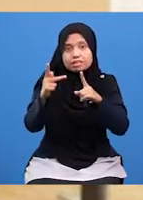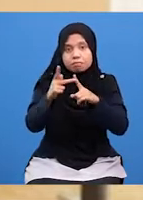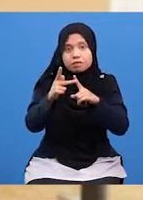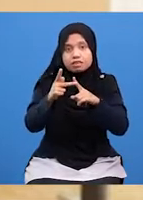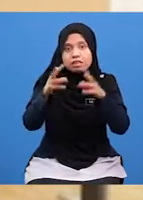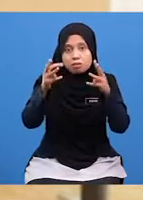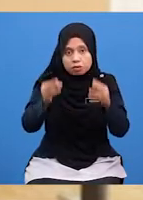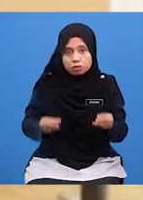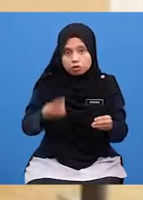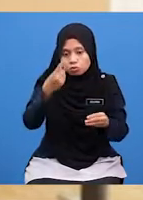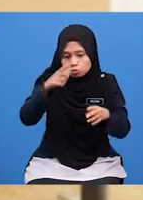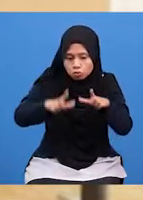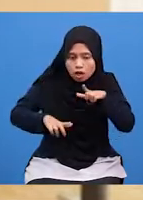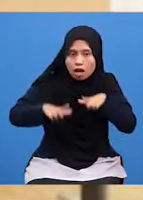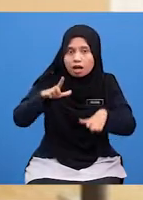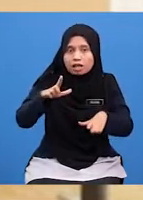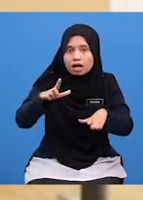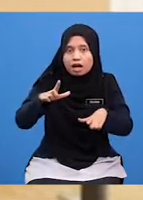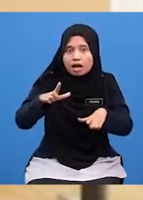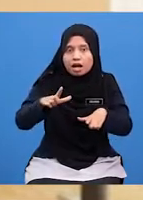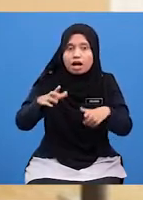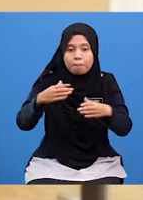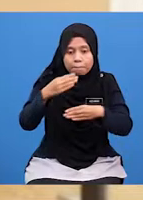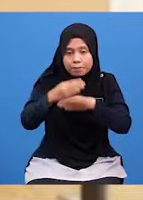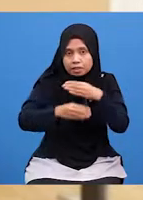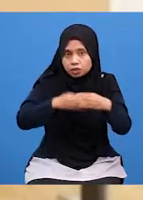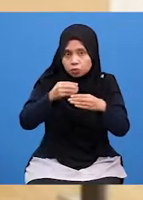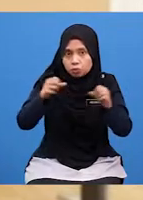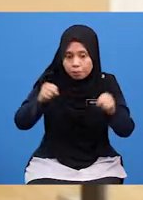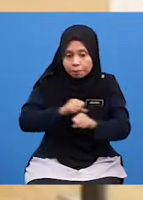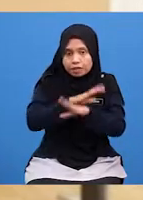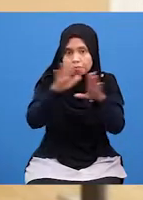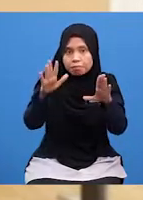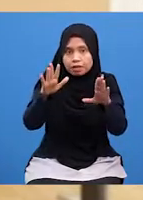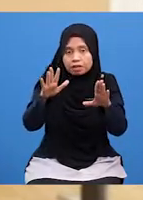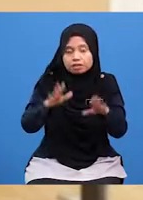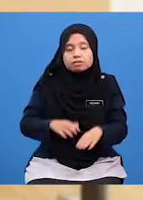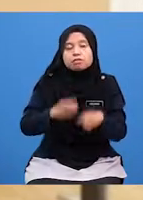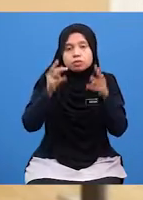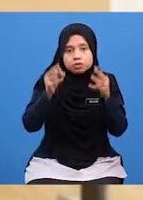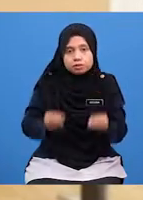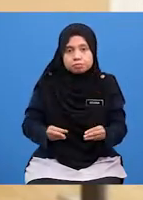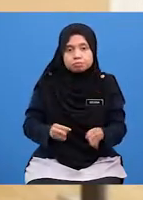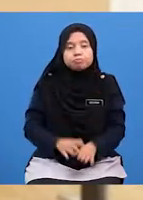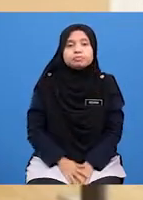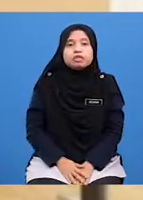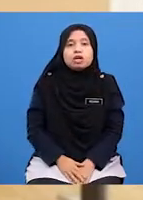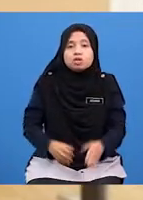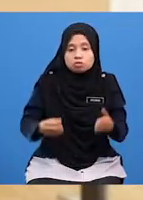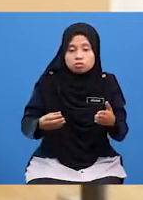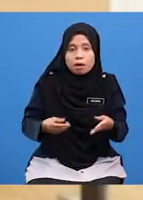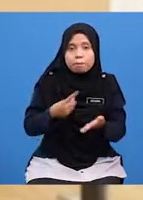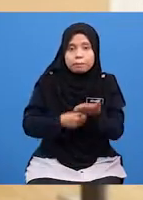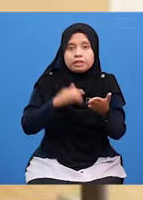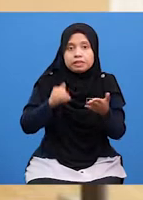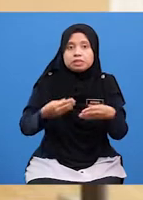manusia untuk melangkah ke arah kemajuan dan perkembangan ketamadunan manusia. Sumbangan